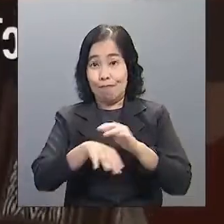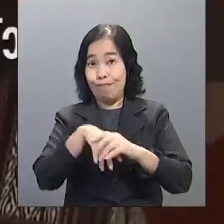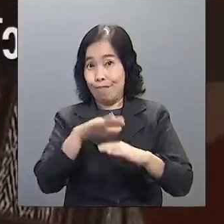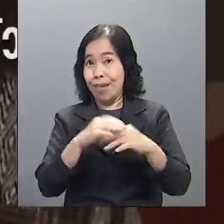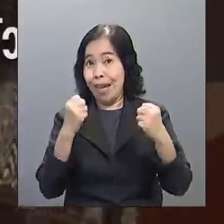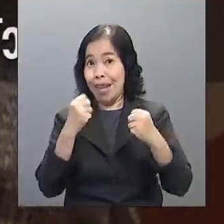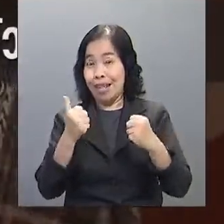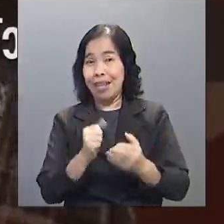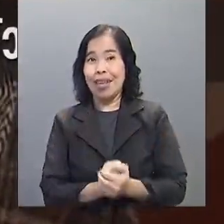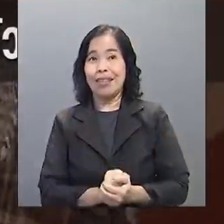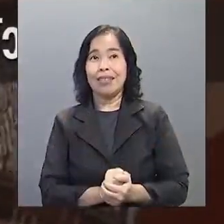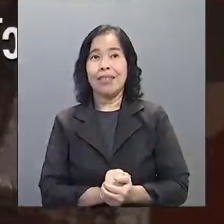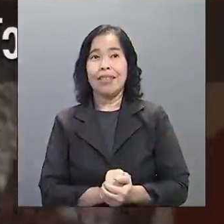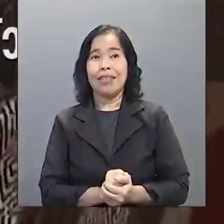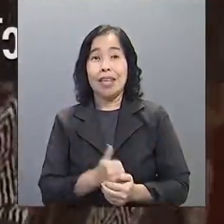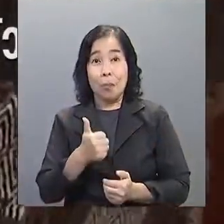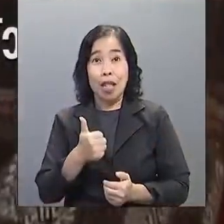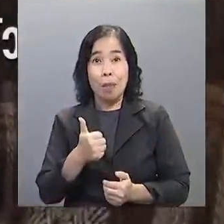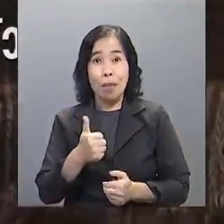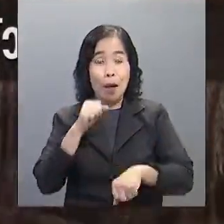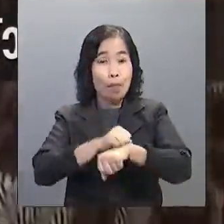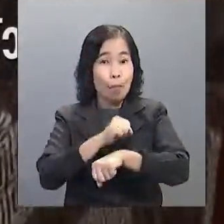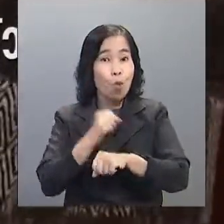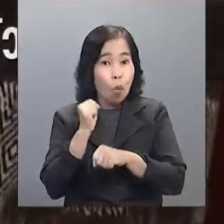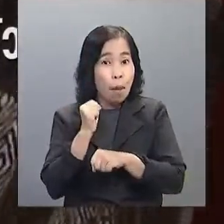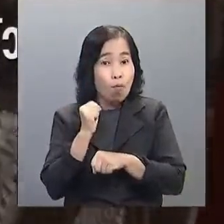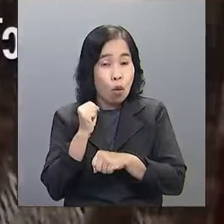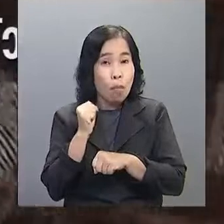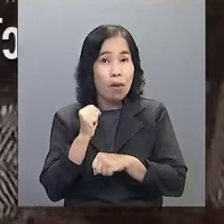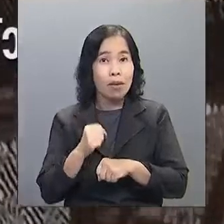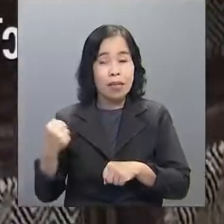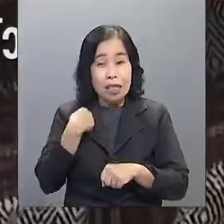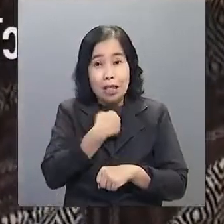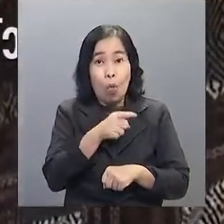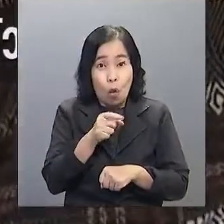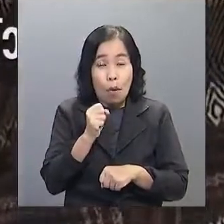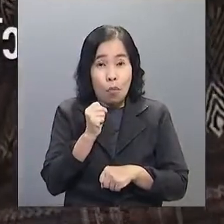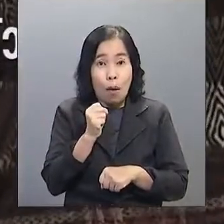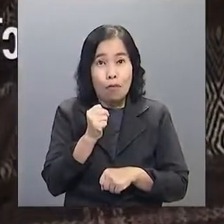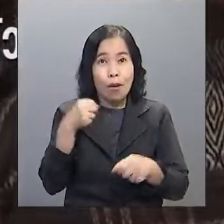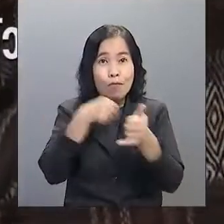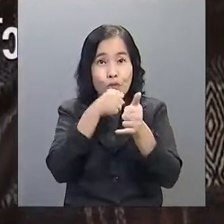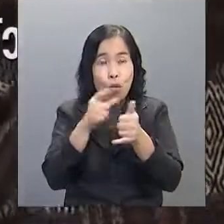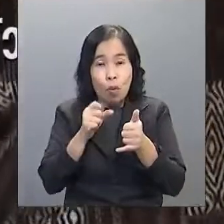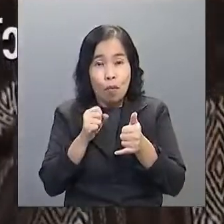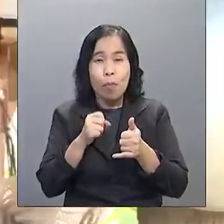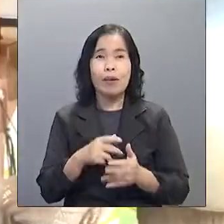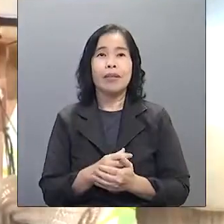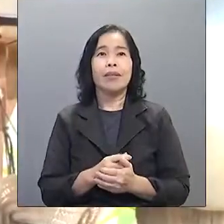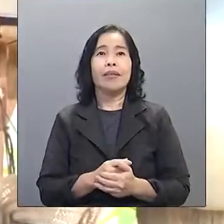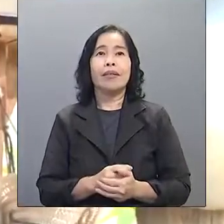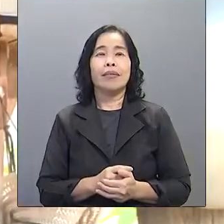หม ตอนแรกไม่ทำอย่างนี้ก่อนแล้วอย่างนี้เท้าก็อย่างนี้ก่อนทีนี้แล้วก็กลัวเนา